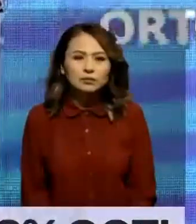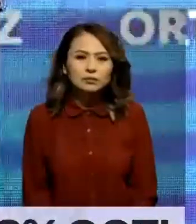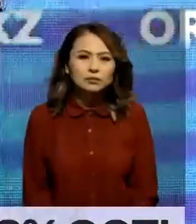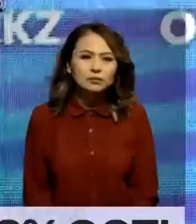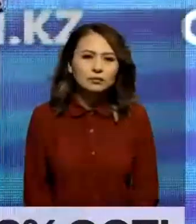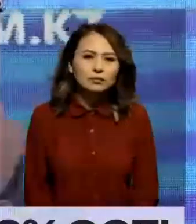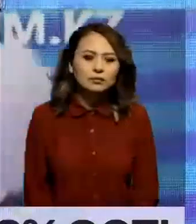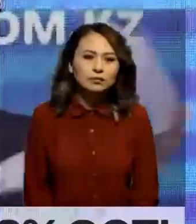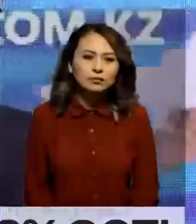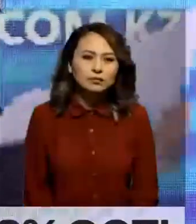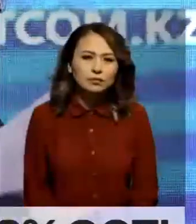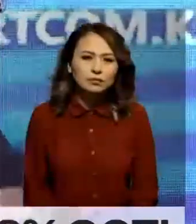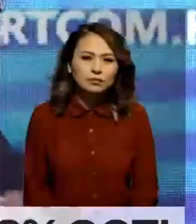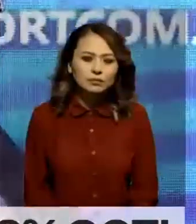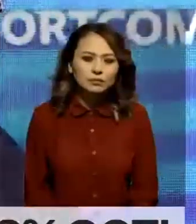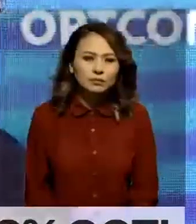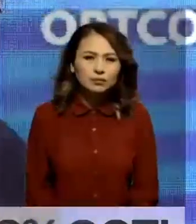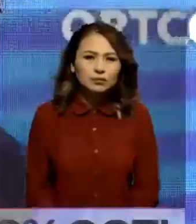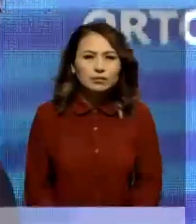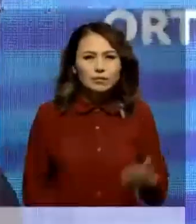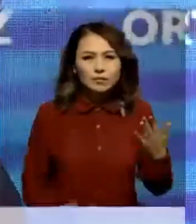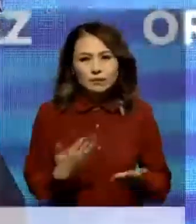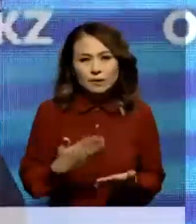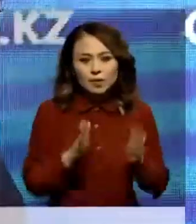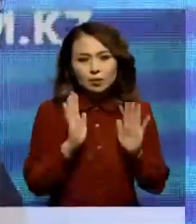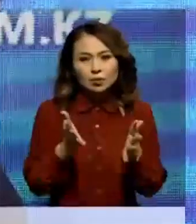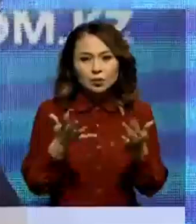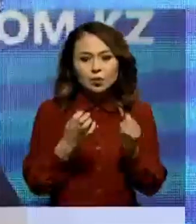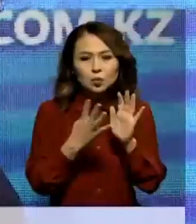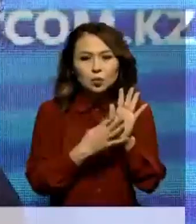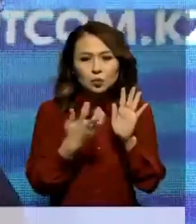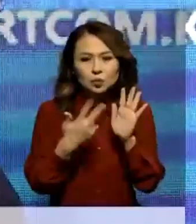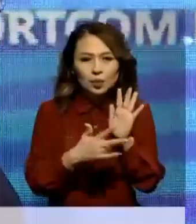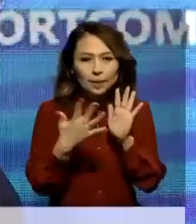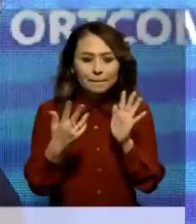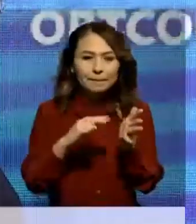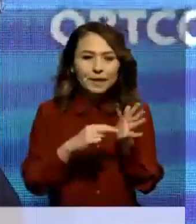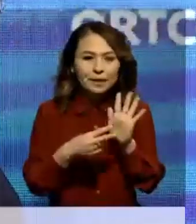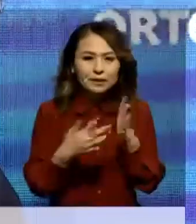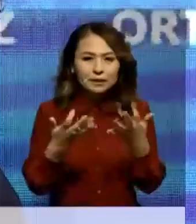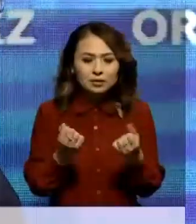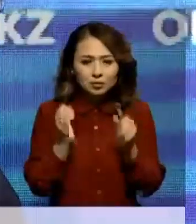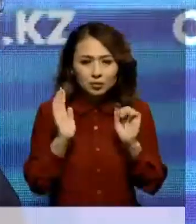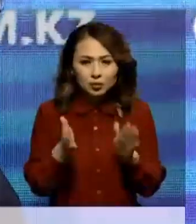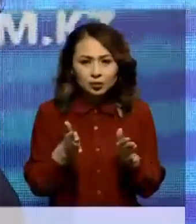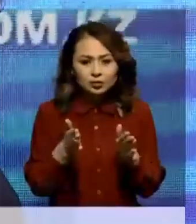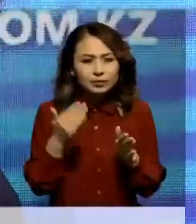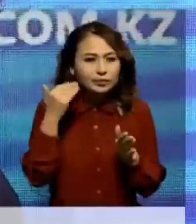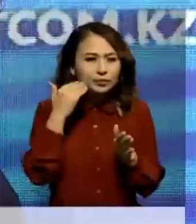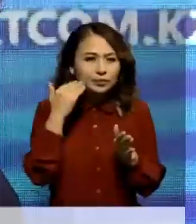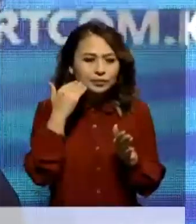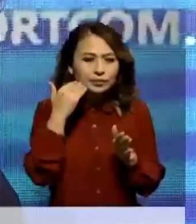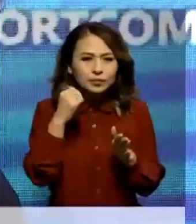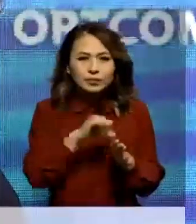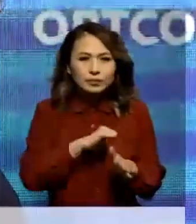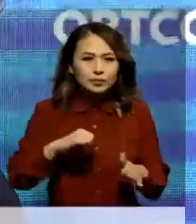Егер пул проект алатын болсақ, жаңағы мен айтқандай 935 проектсін. Егер осы жылдың проектілерін алатын болсақ,